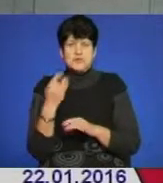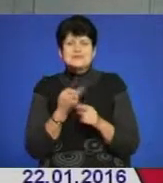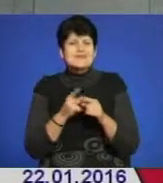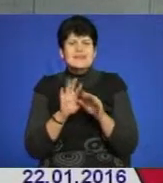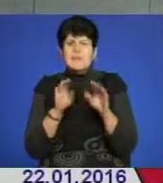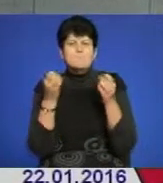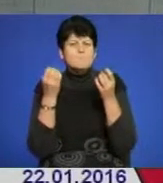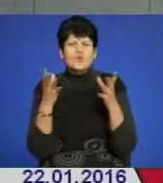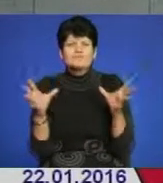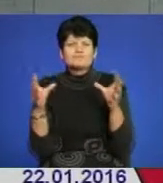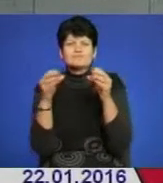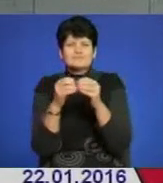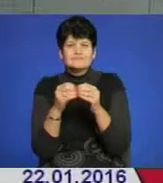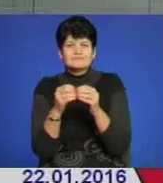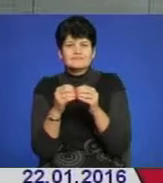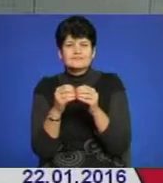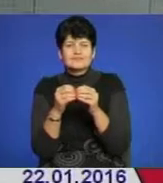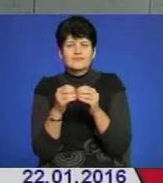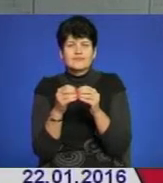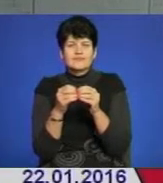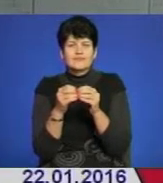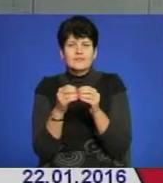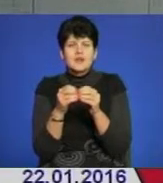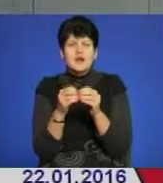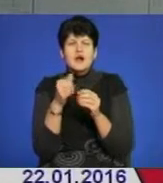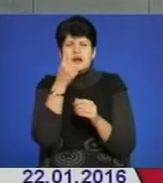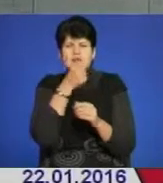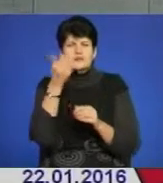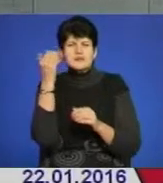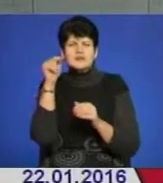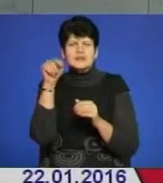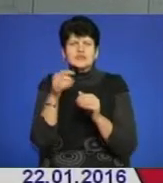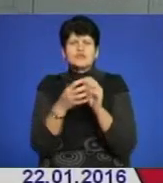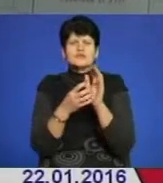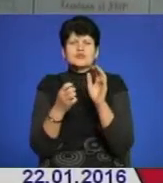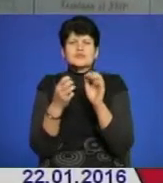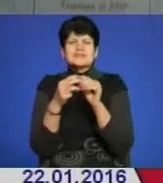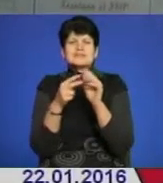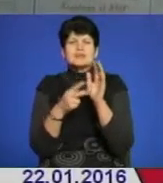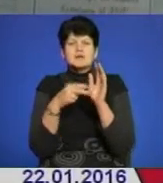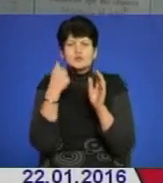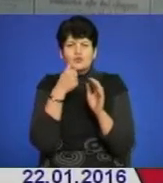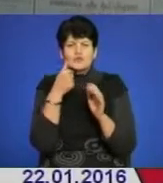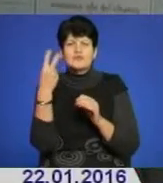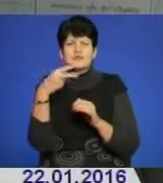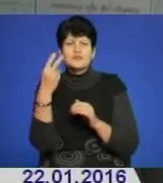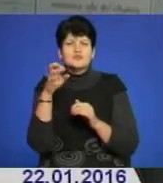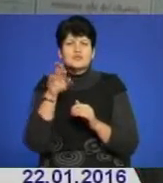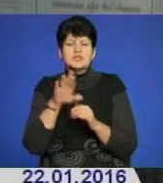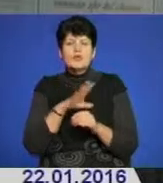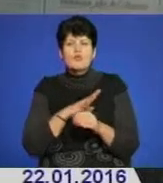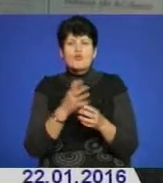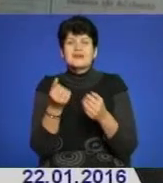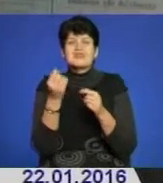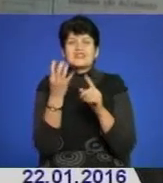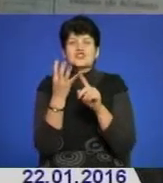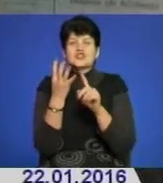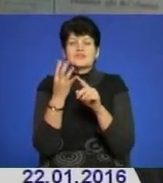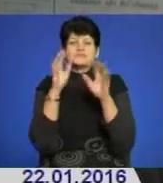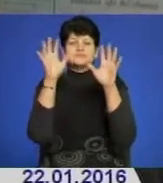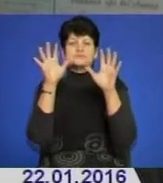злуки, але рік перед тим, 1918 році, 22 січня, був прийнятий четвертий універсал